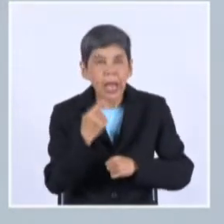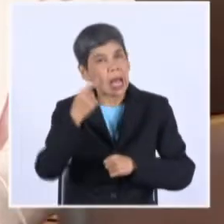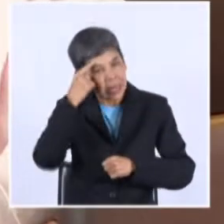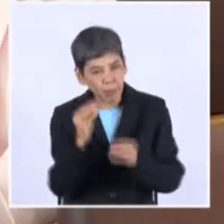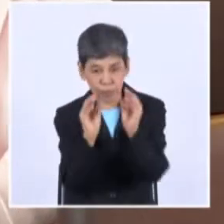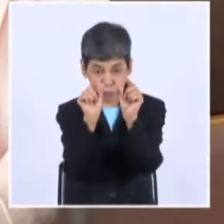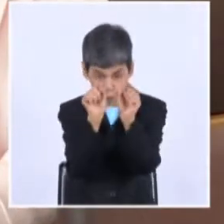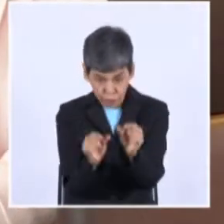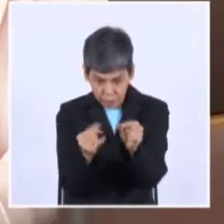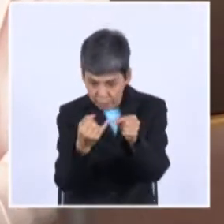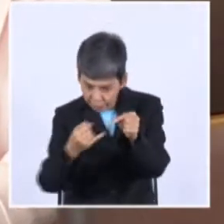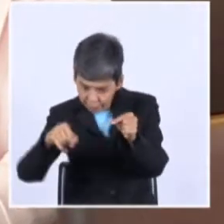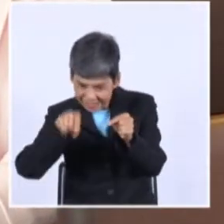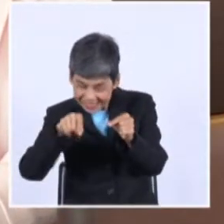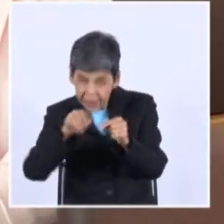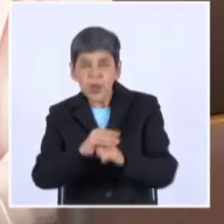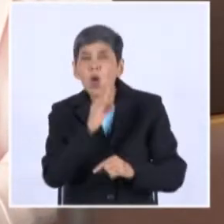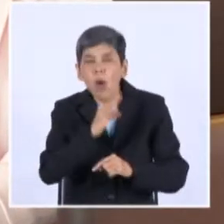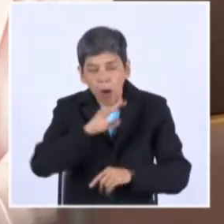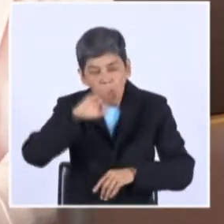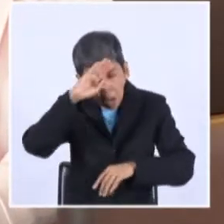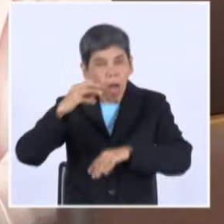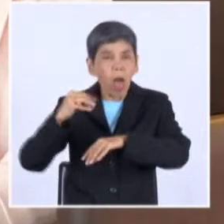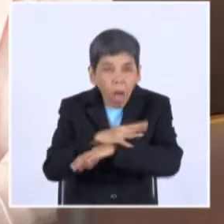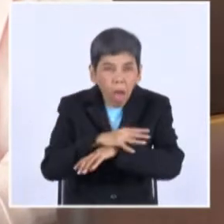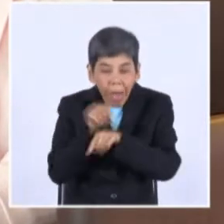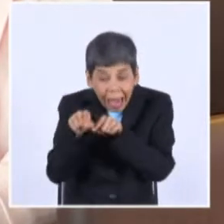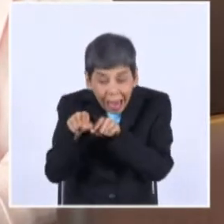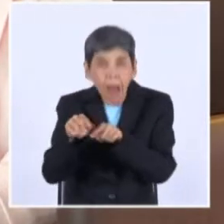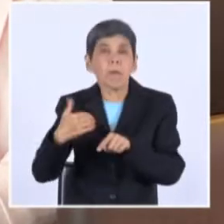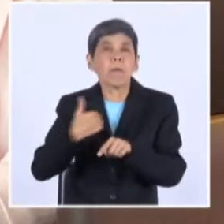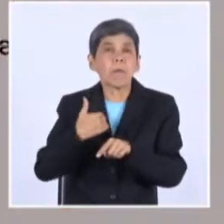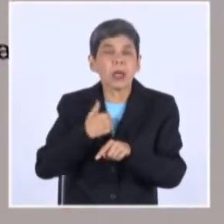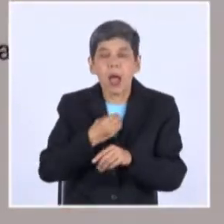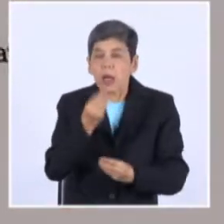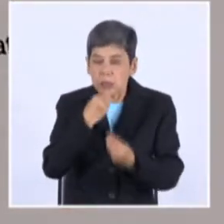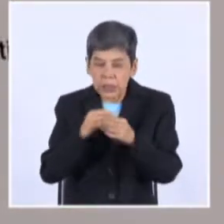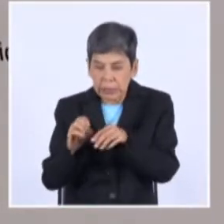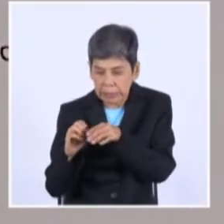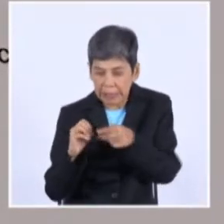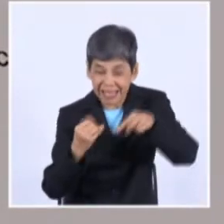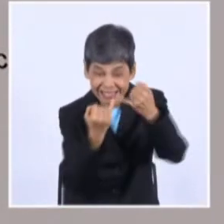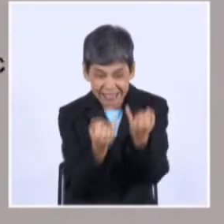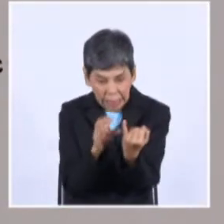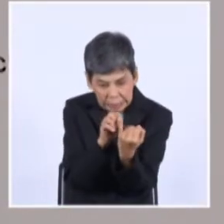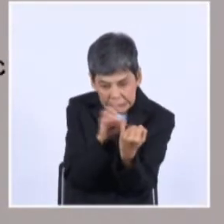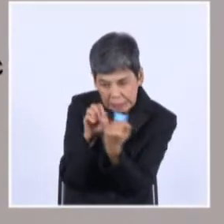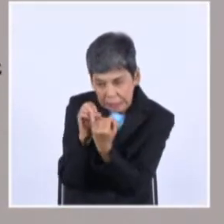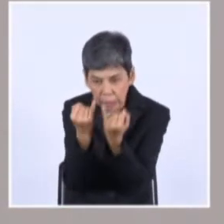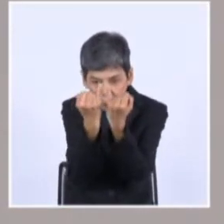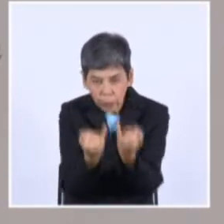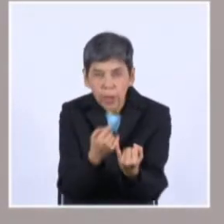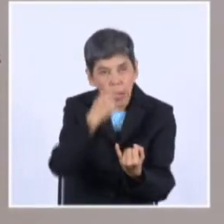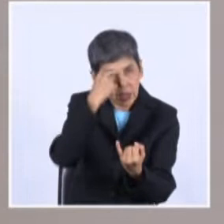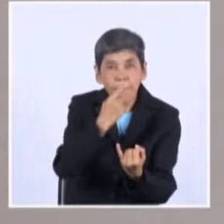นะครับพอเวลาผู้ป่วยเป็นมะเร็งท่อน้ำดีก็มักจะมีการกินหลอดเลือดทั้งสองเส้นเหล่านี้เลยนะ